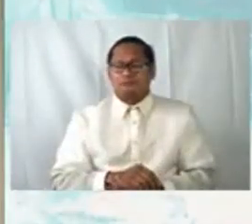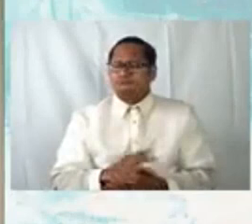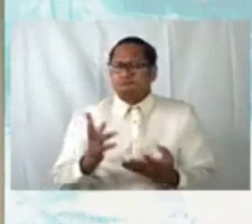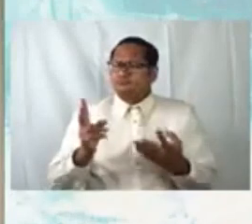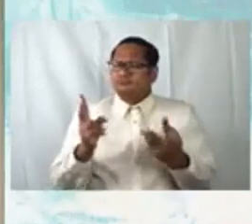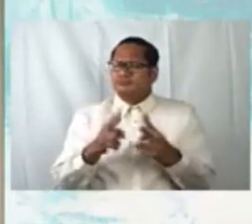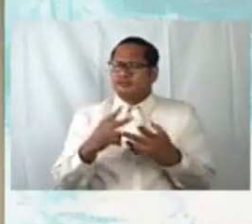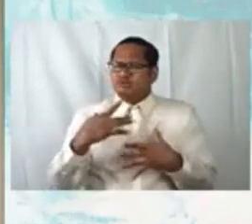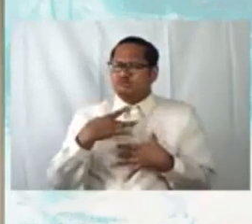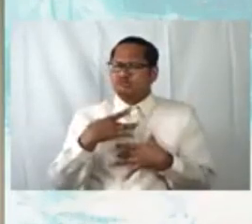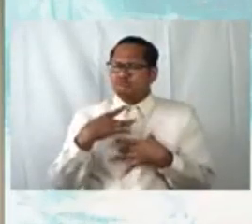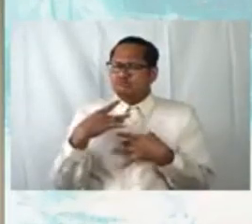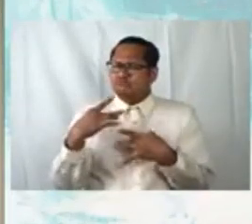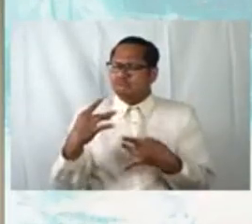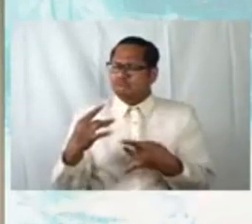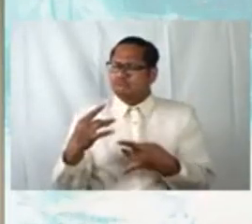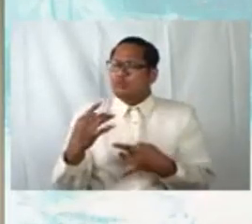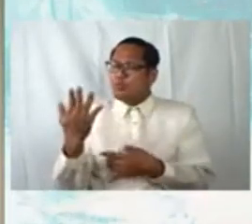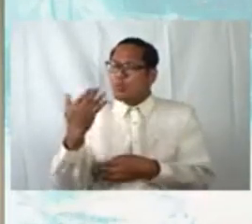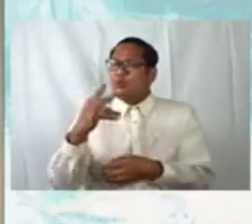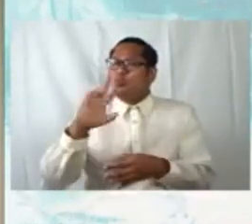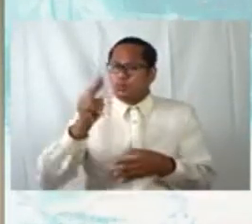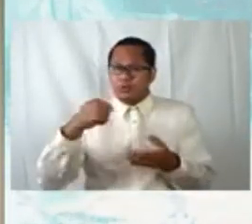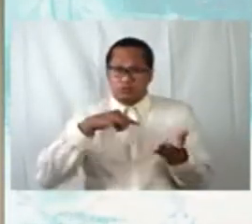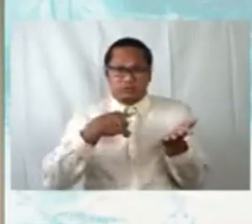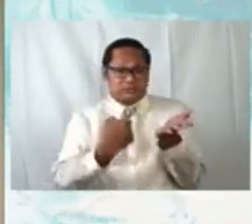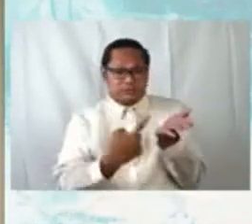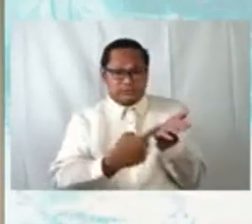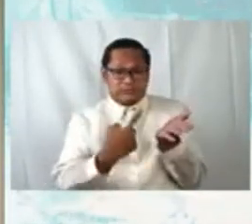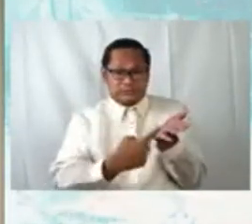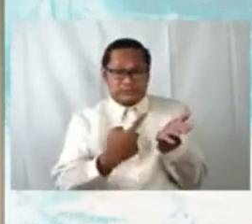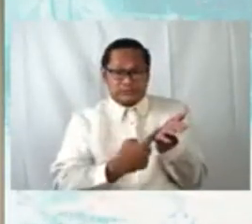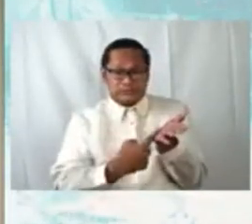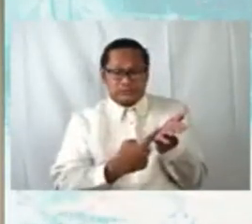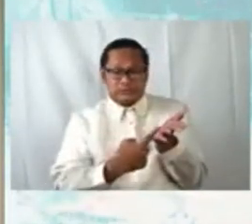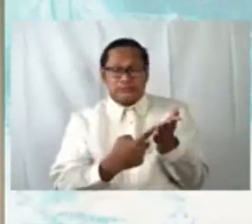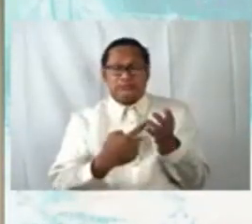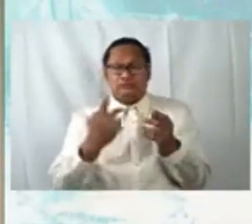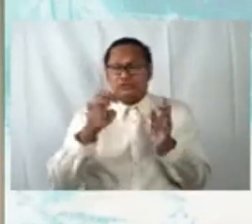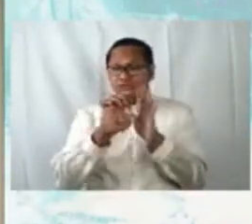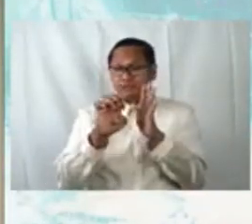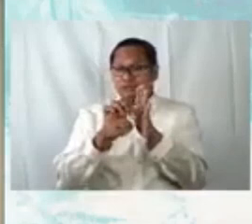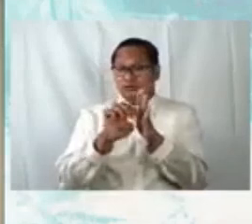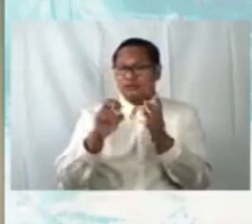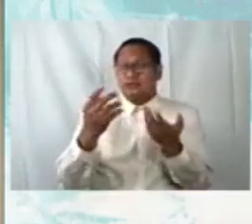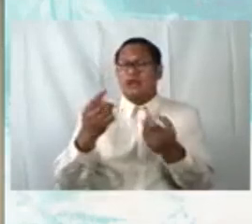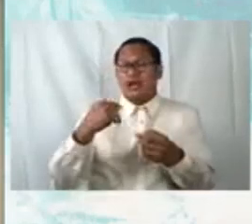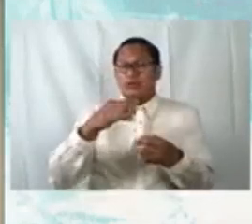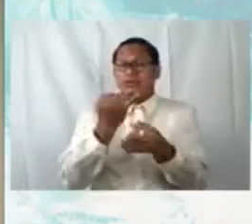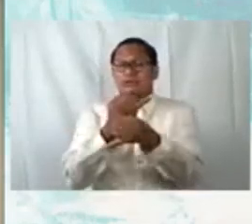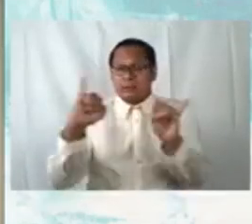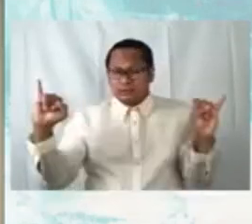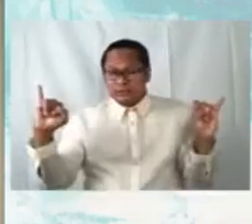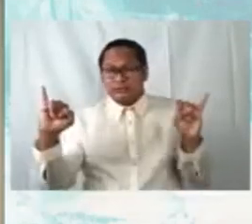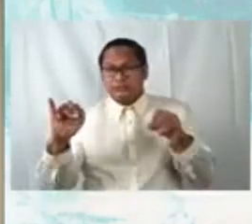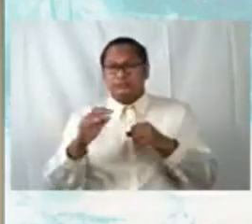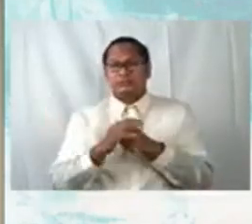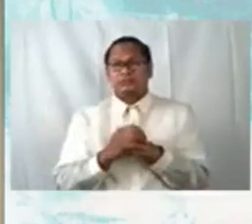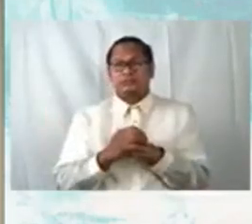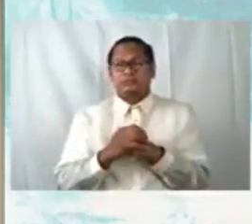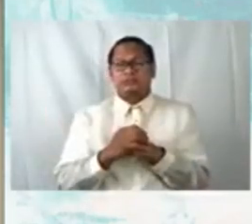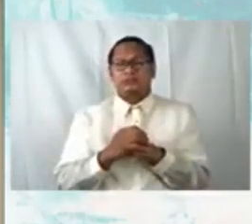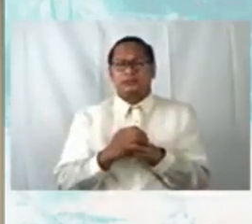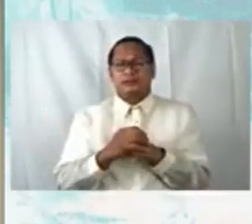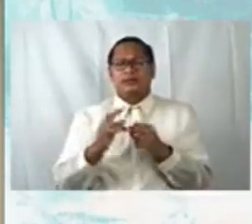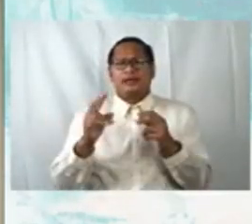Napaka-interesting po nito kasi sa totoo lang, when we talk about kasarinlan, independence, ito po